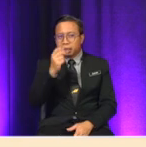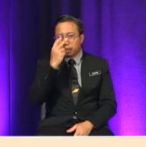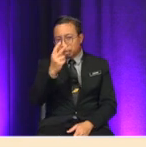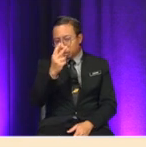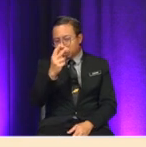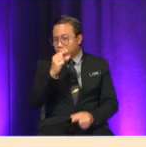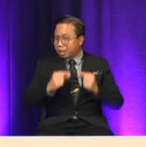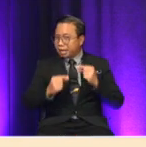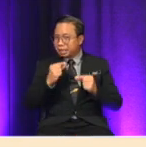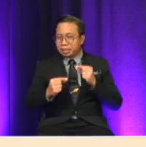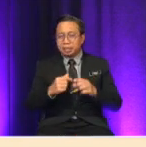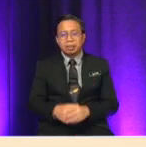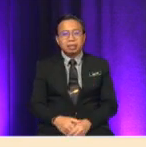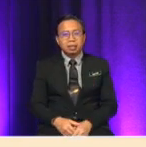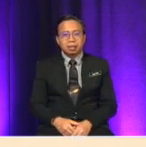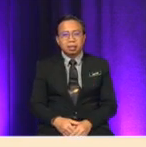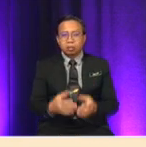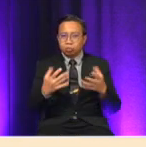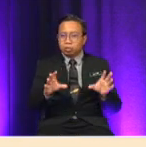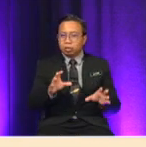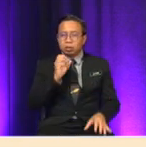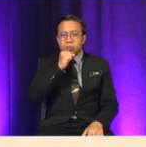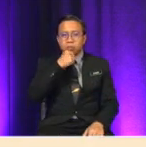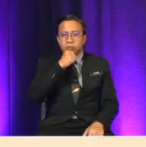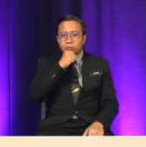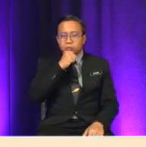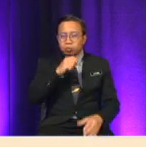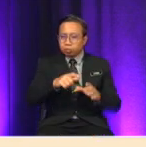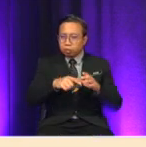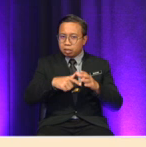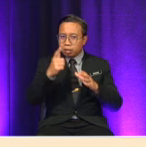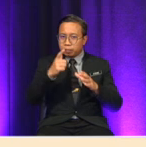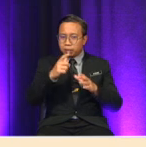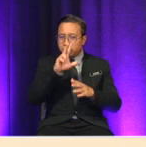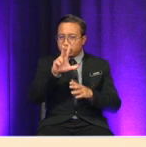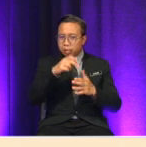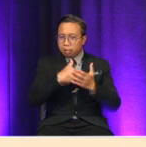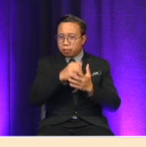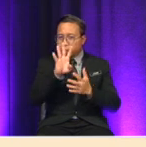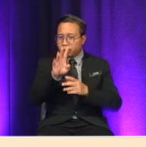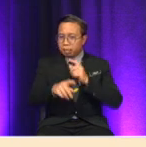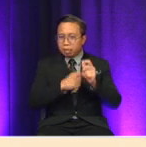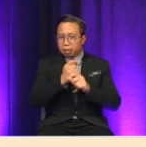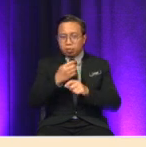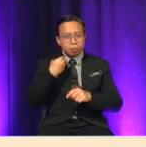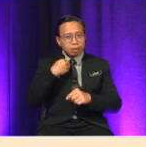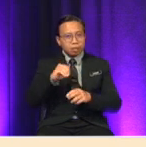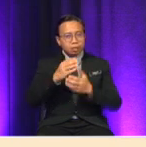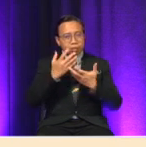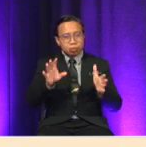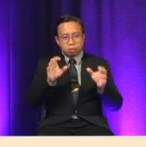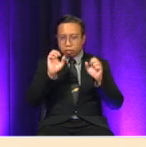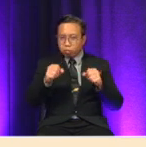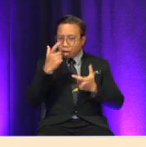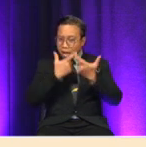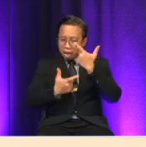dan gaya. Tetapi apabila usia mereka melangkah kepada umur 3 hingga 4 tahun, mereka sudah boleh